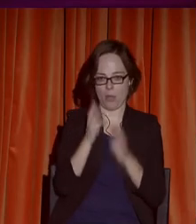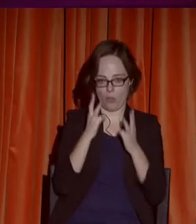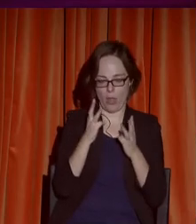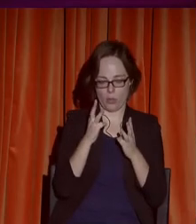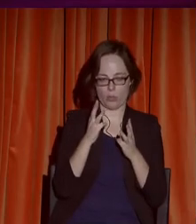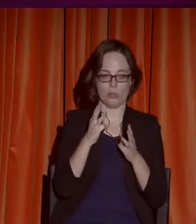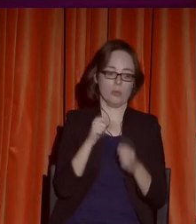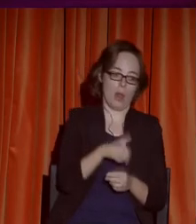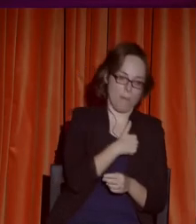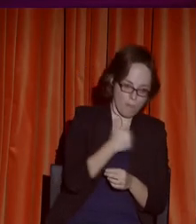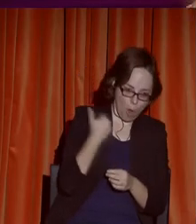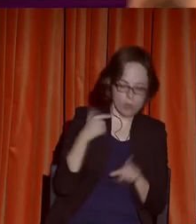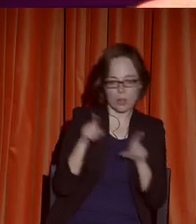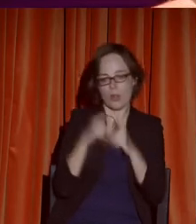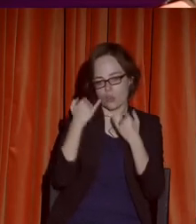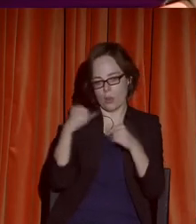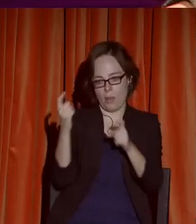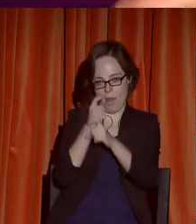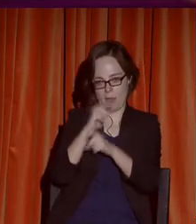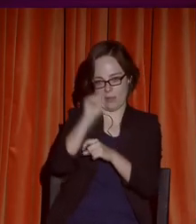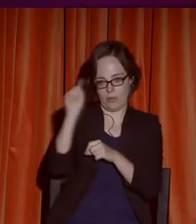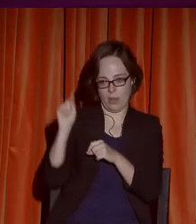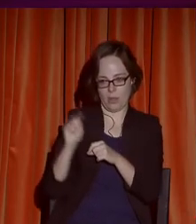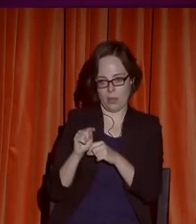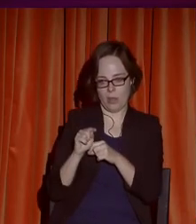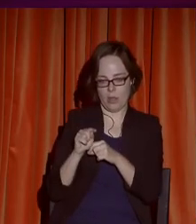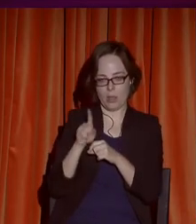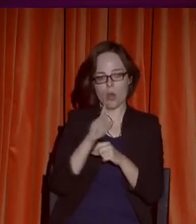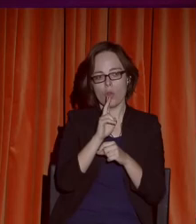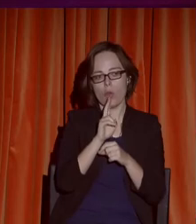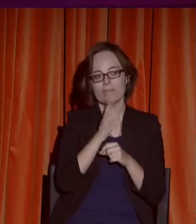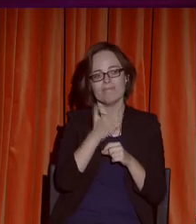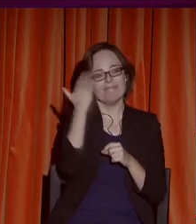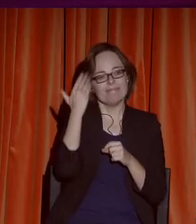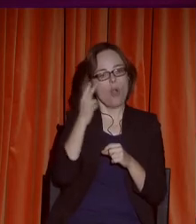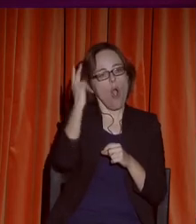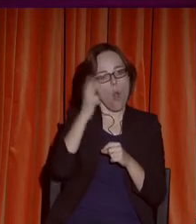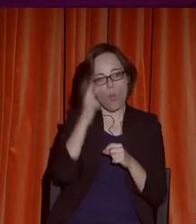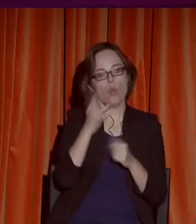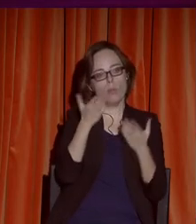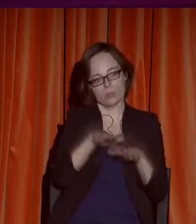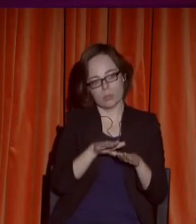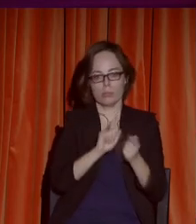i dla wszystkich innych krajów wychodzących z systemu komunistycznego.